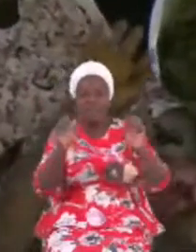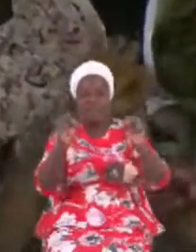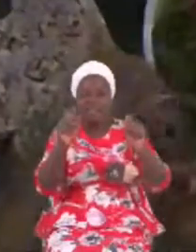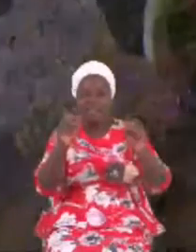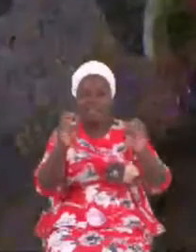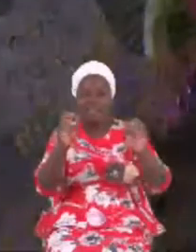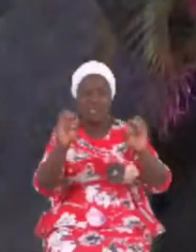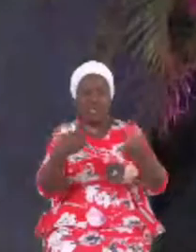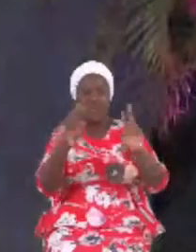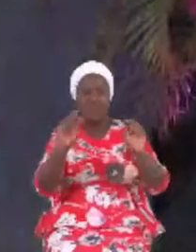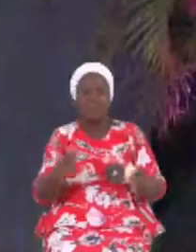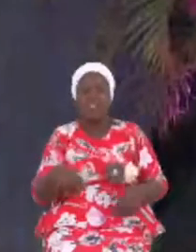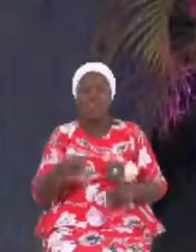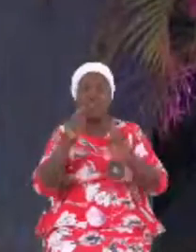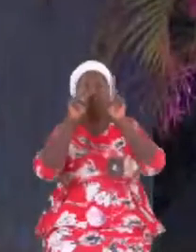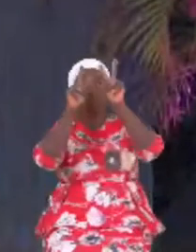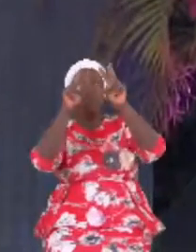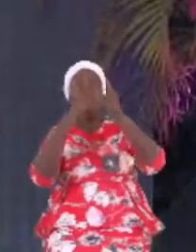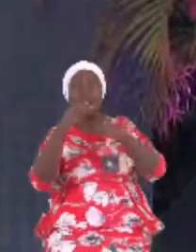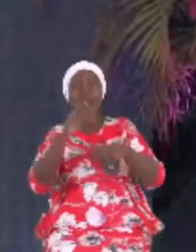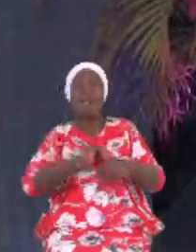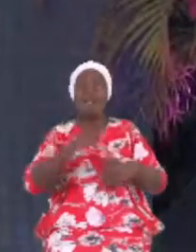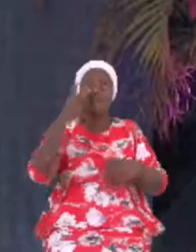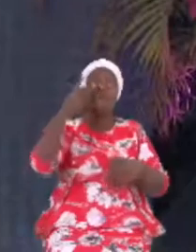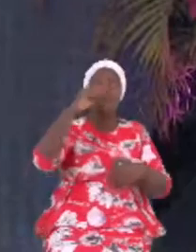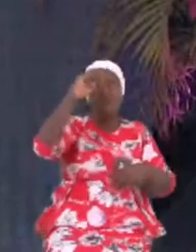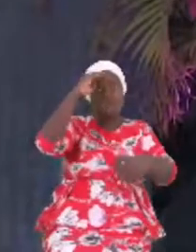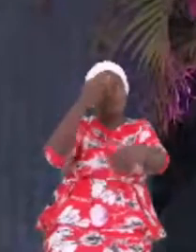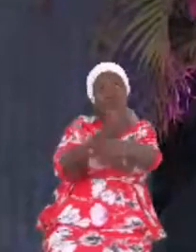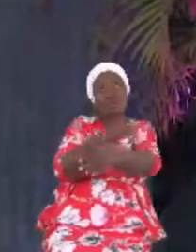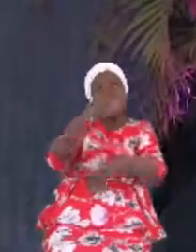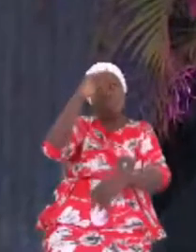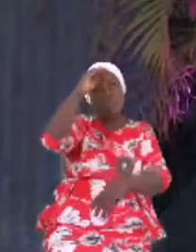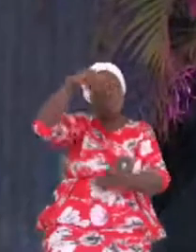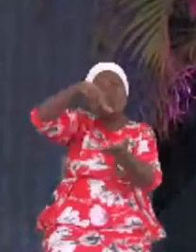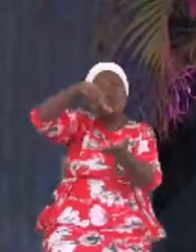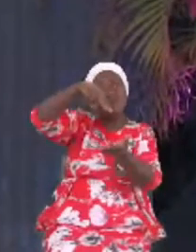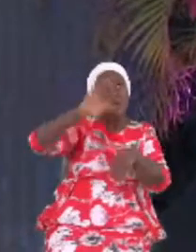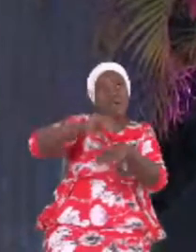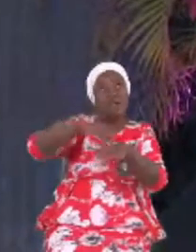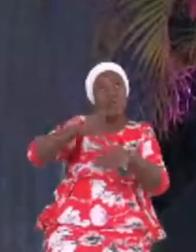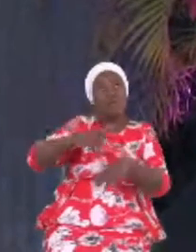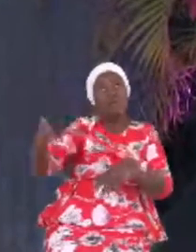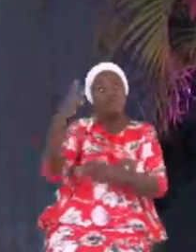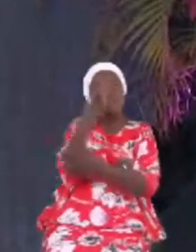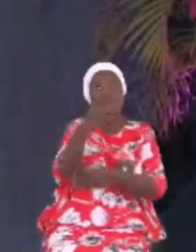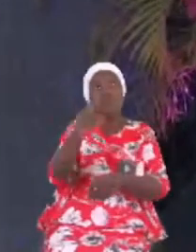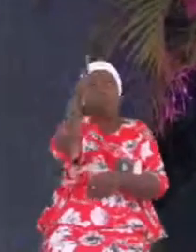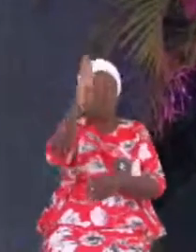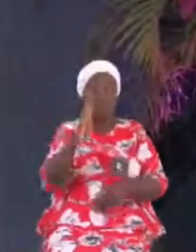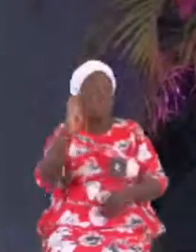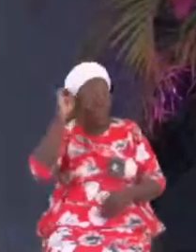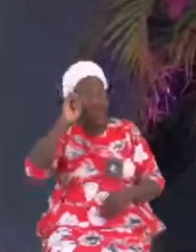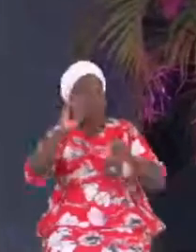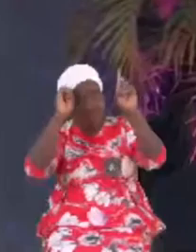Étienne a levé les yeux. Il a dit, je vois le Fils de l'homme debout à la droite de Dieu. Il est au